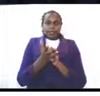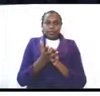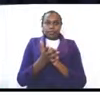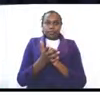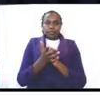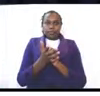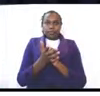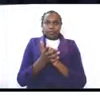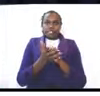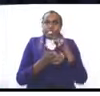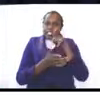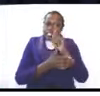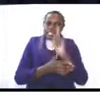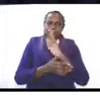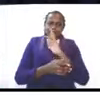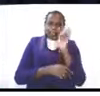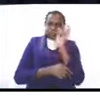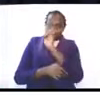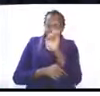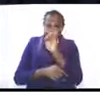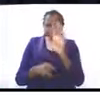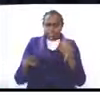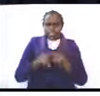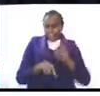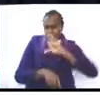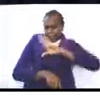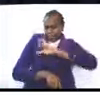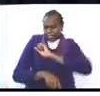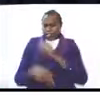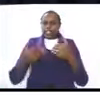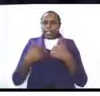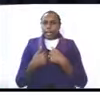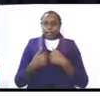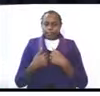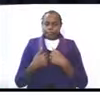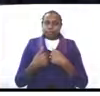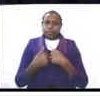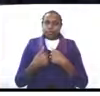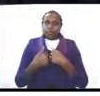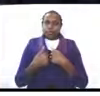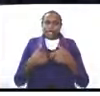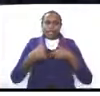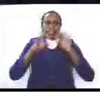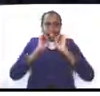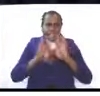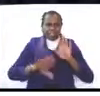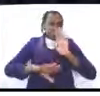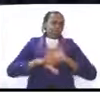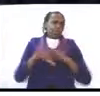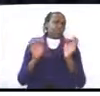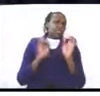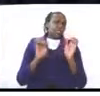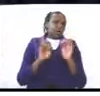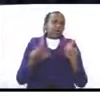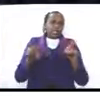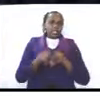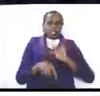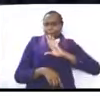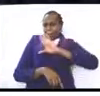akahimizwa akuwe mwangalifu, avumilie mabaya. Hakuna jambo nzuri sana kama